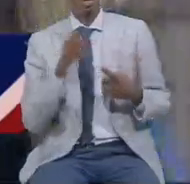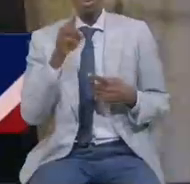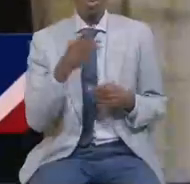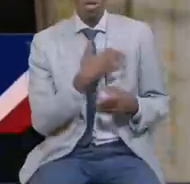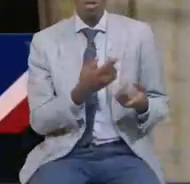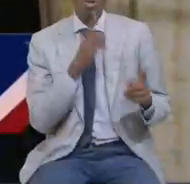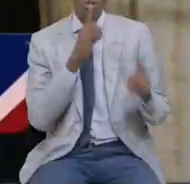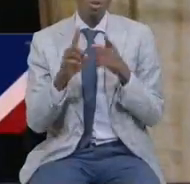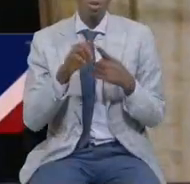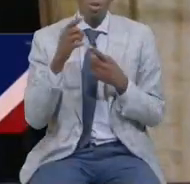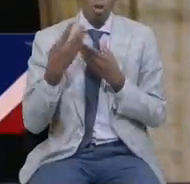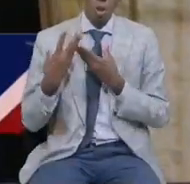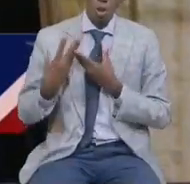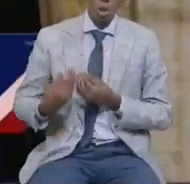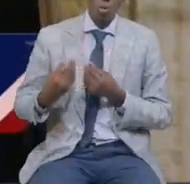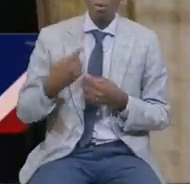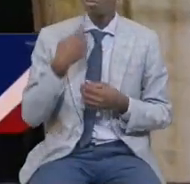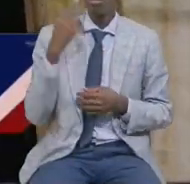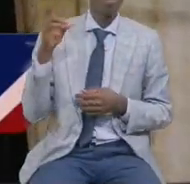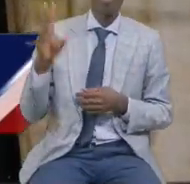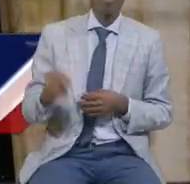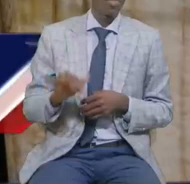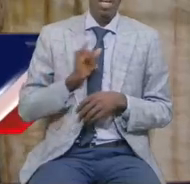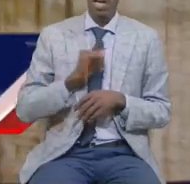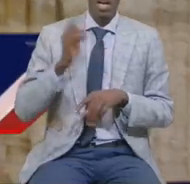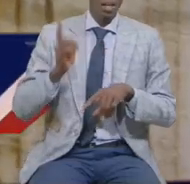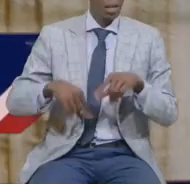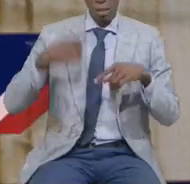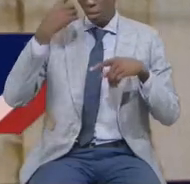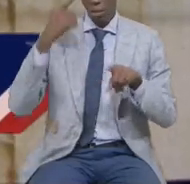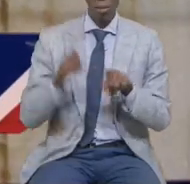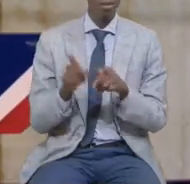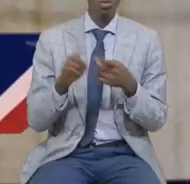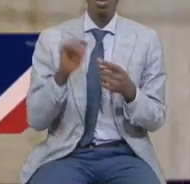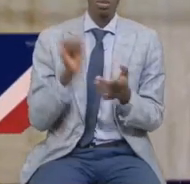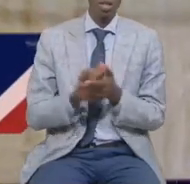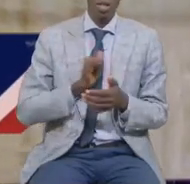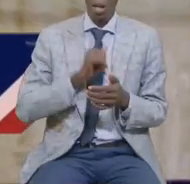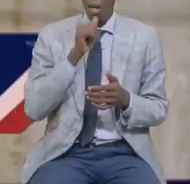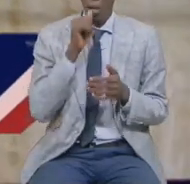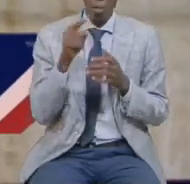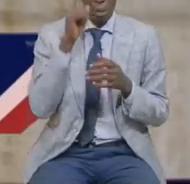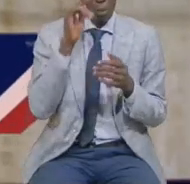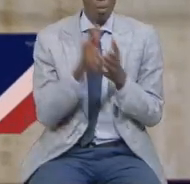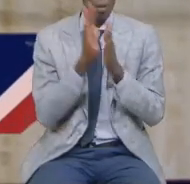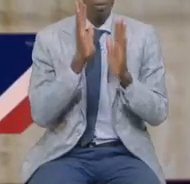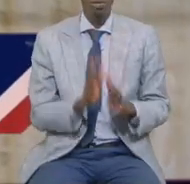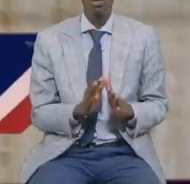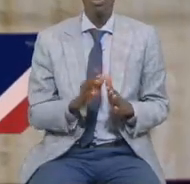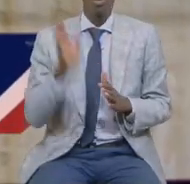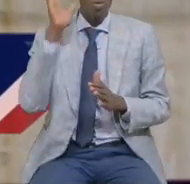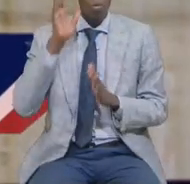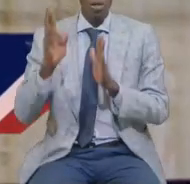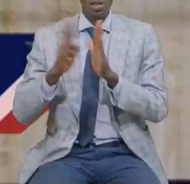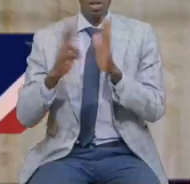vont te parler doucement. Tu dis, mais je ne fais pas cela, je ne peux pas faire cela. Je suis croyant. On te rapporte à